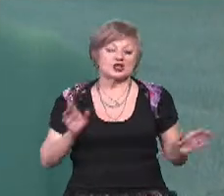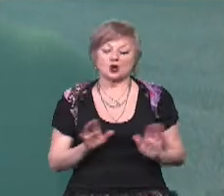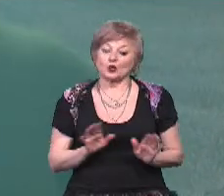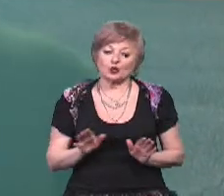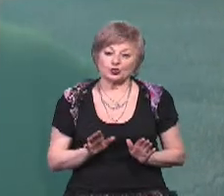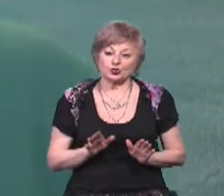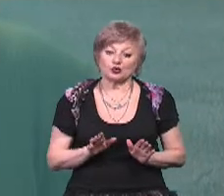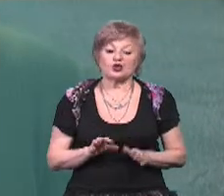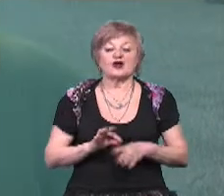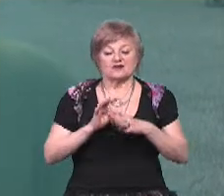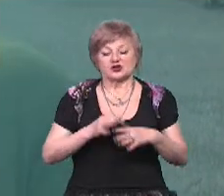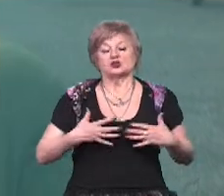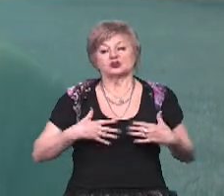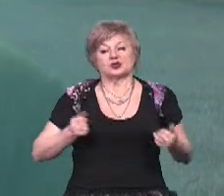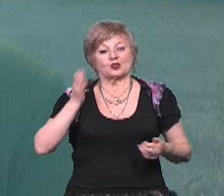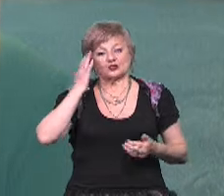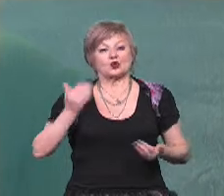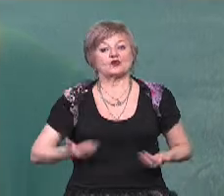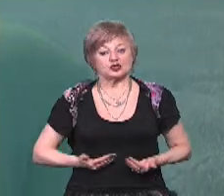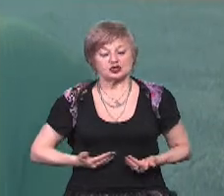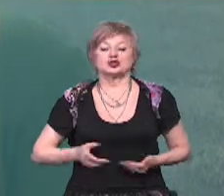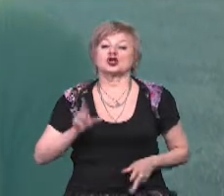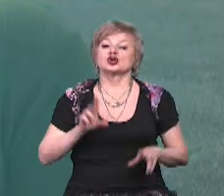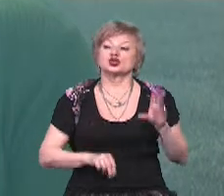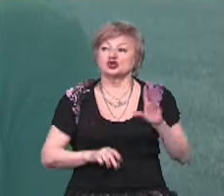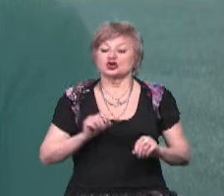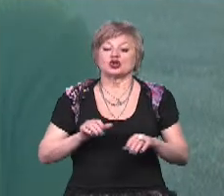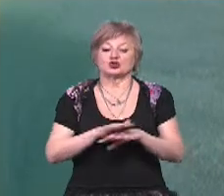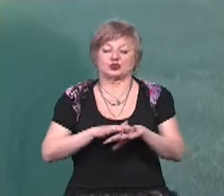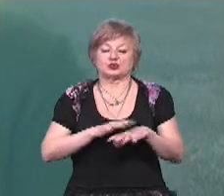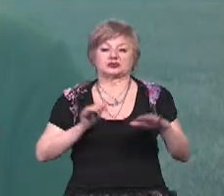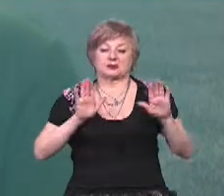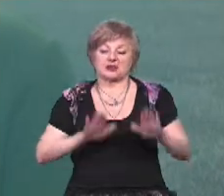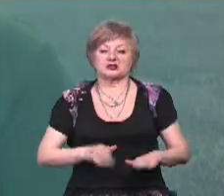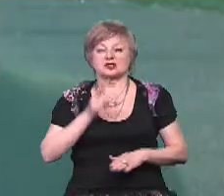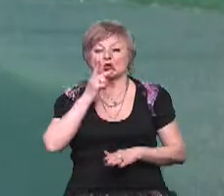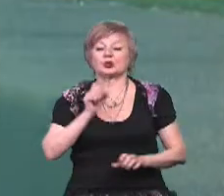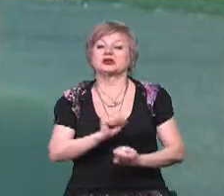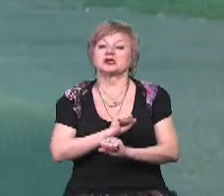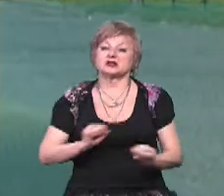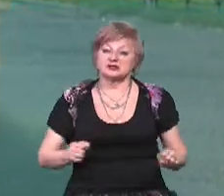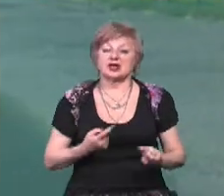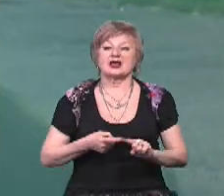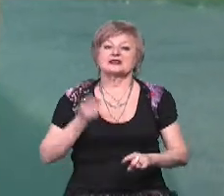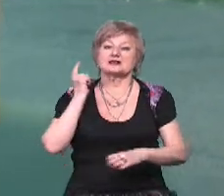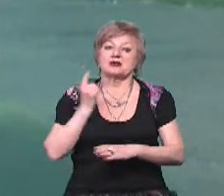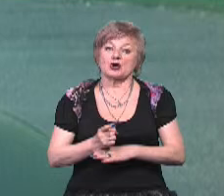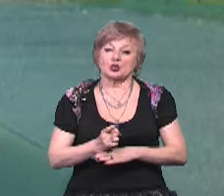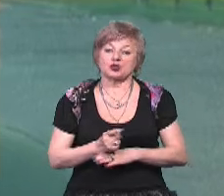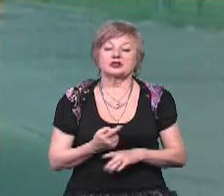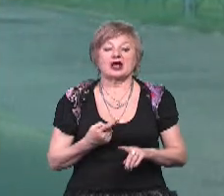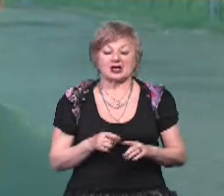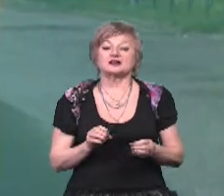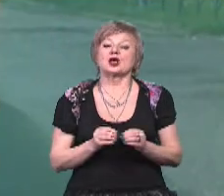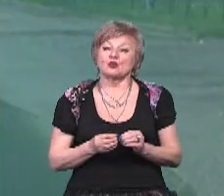палю, веду здоровий спосіб життя і вважаю, що у громадських місцях палити не можна. Це заборонено. Це